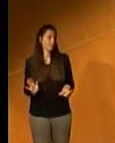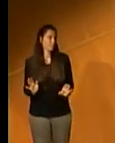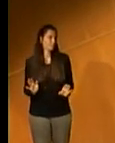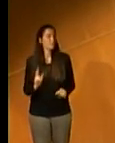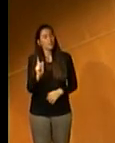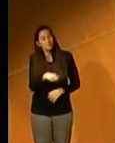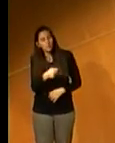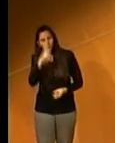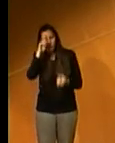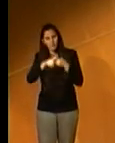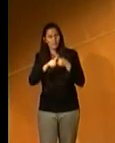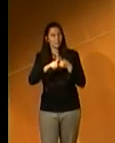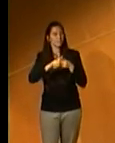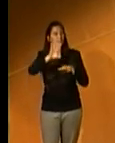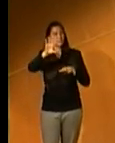l'insertion sociale